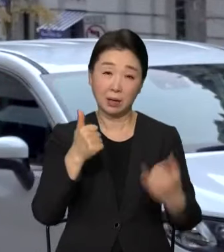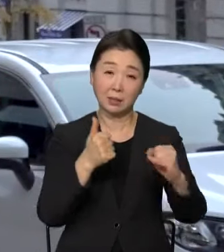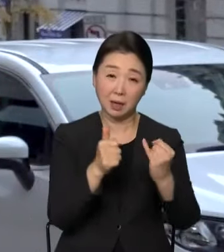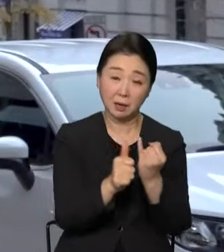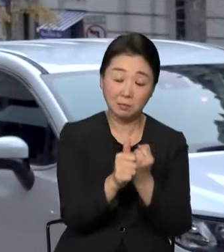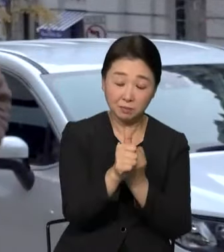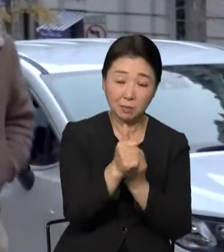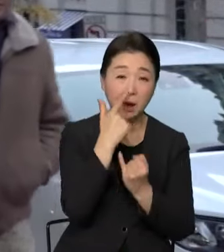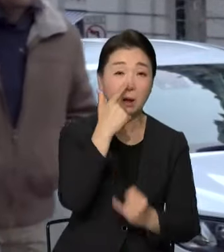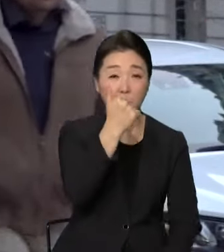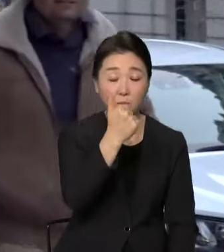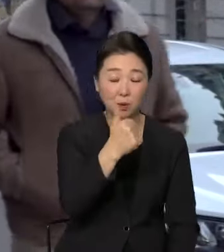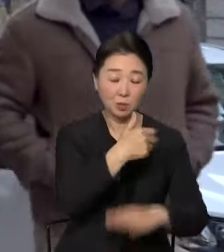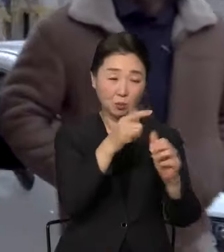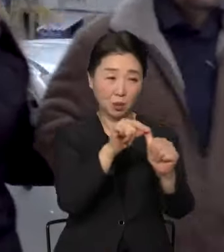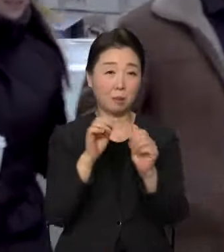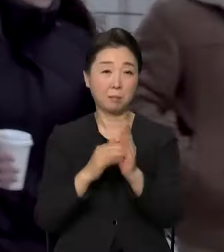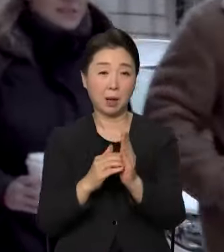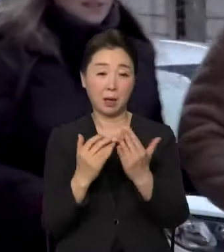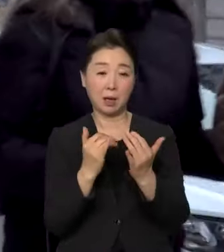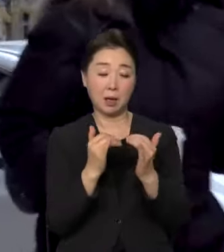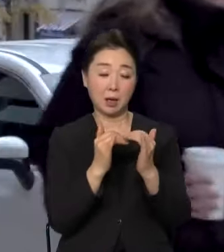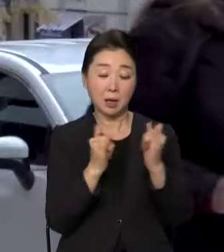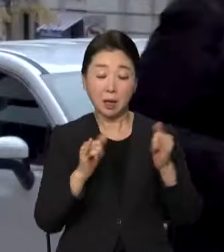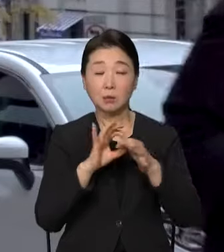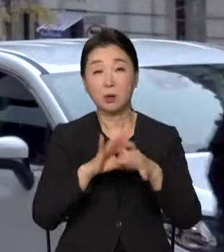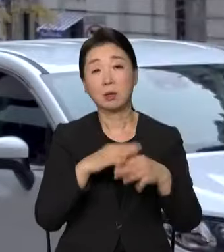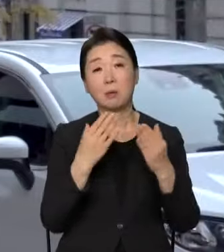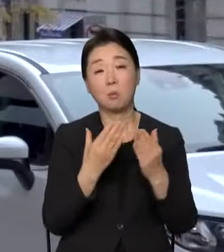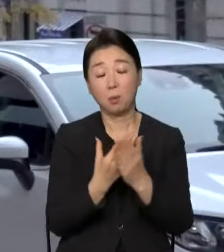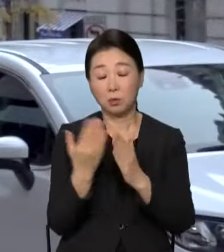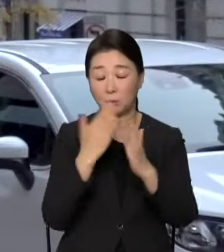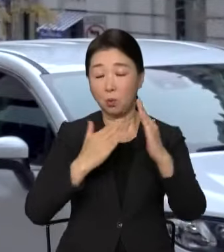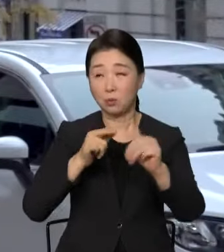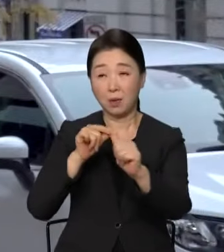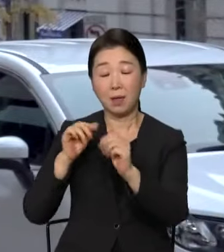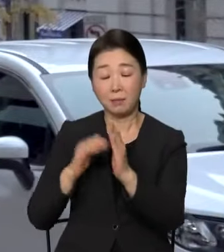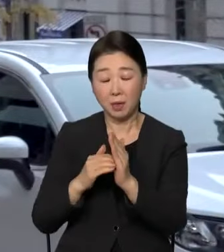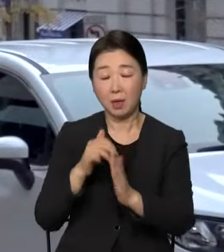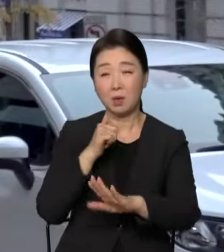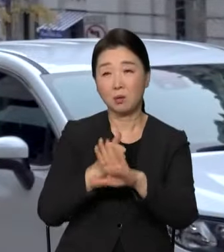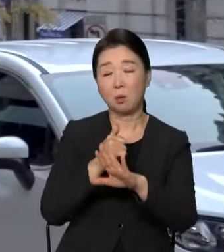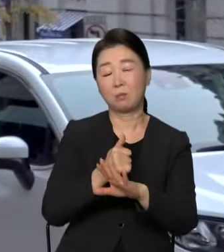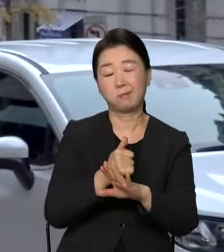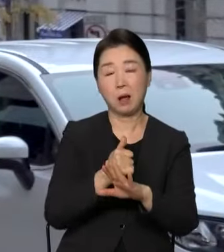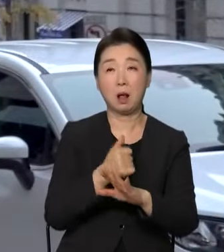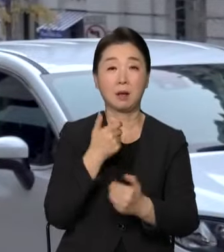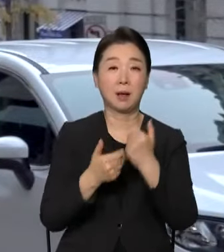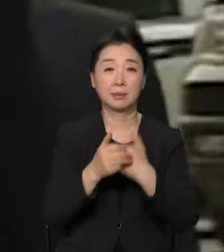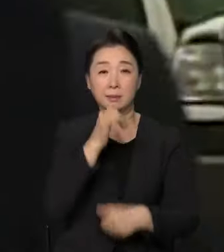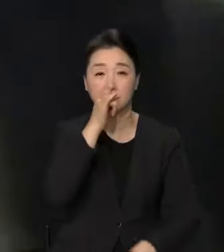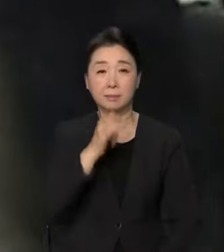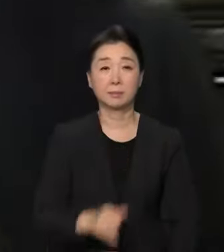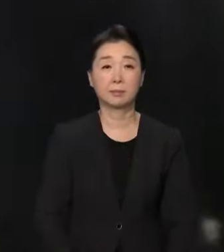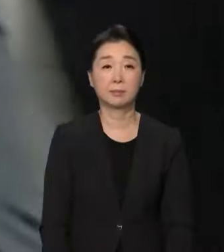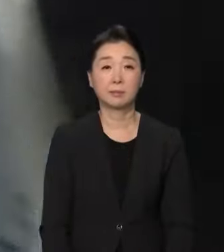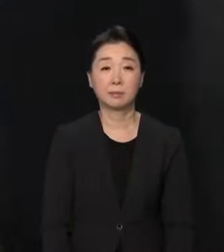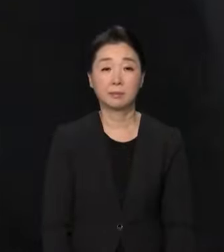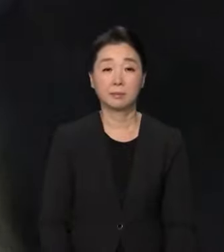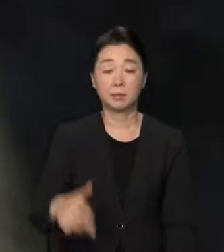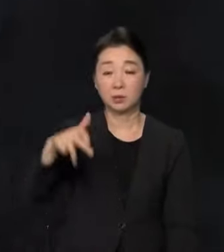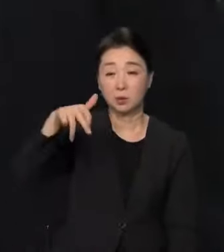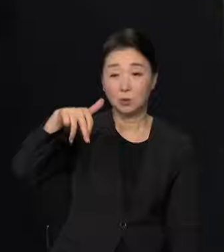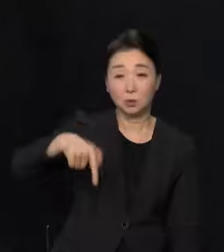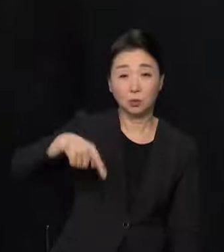요직에 발탁하면서 가족관계 인물을 공적 인사에 기용해 이해충돌 소지가 크다는 비판이 제기됩니다. 쿠슈너는